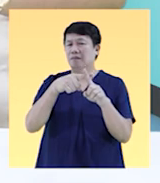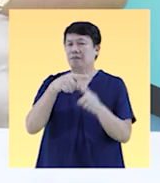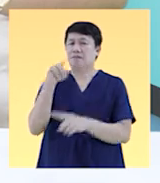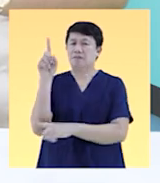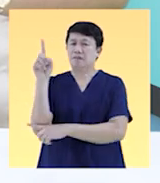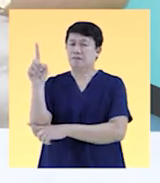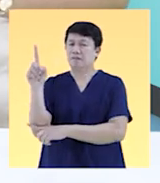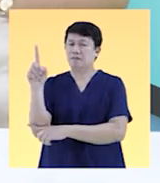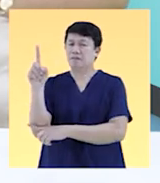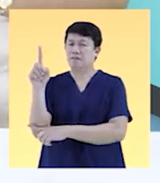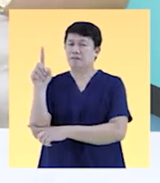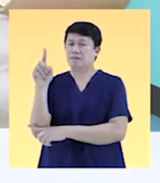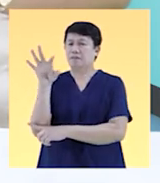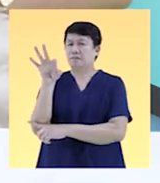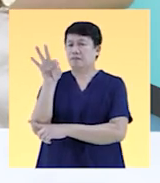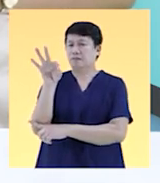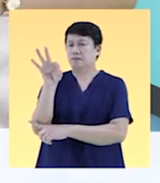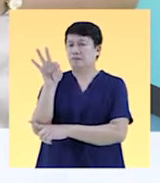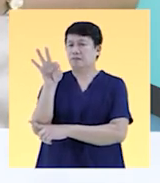5,248 pesos plus